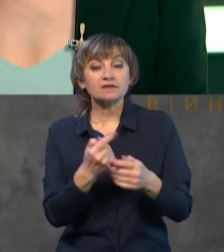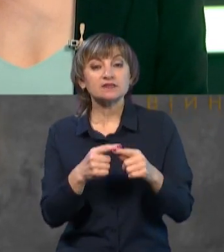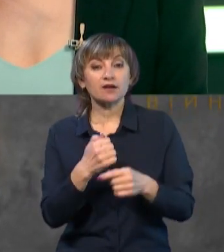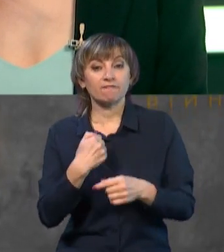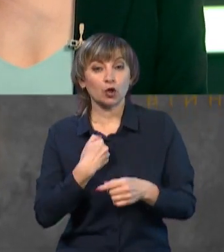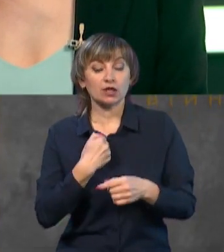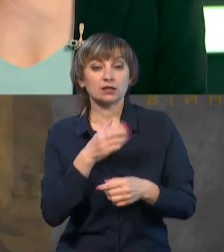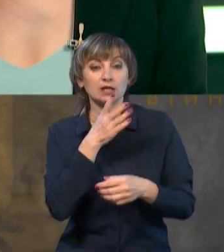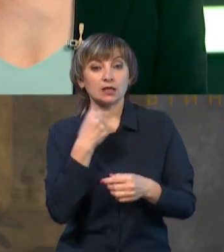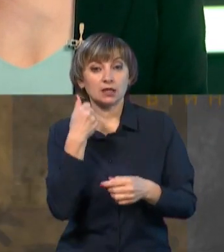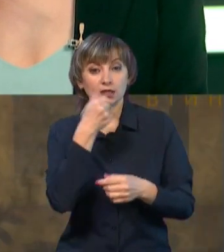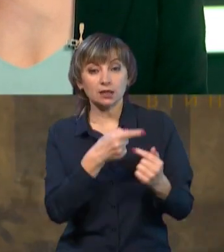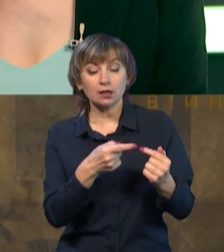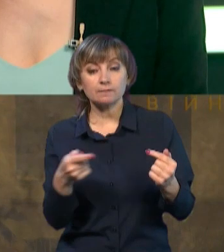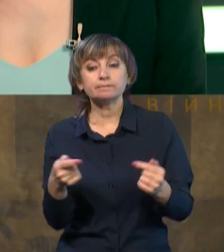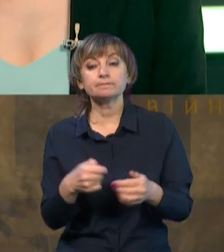рік?